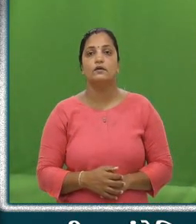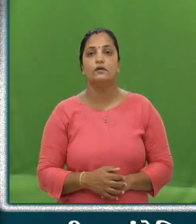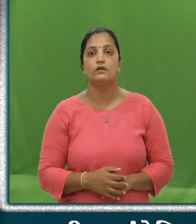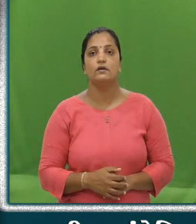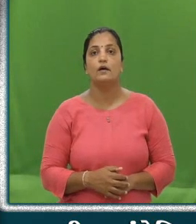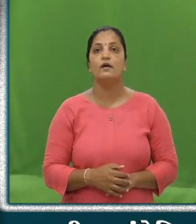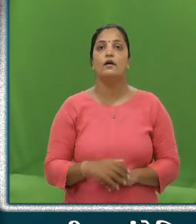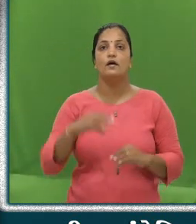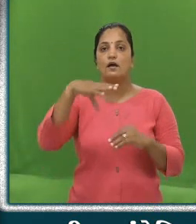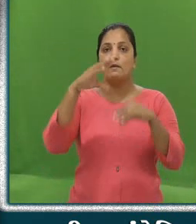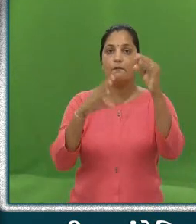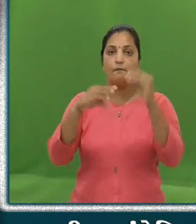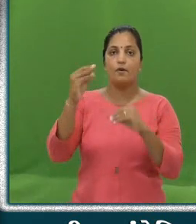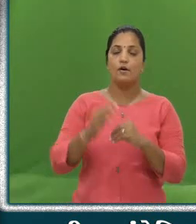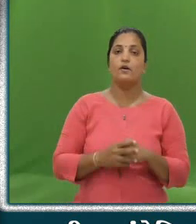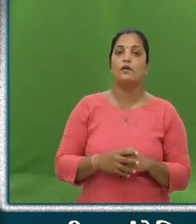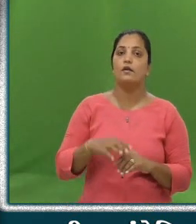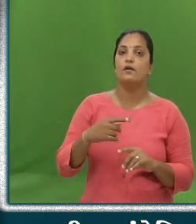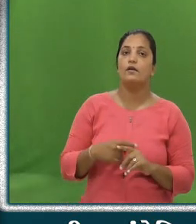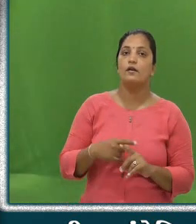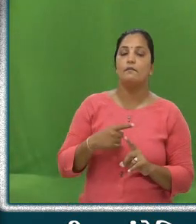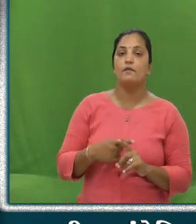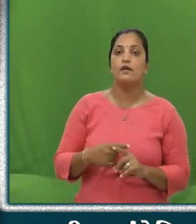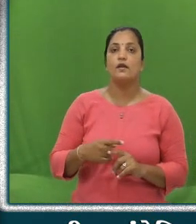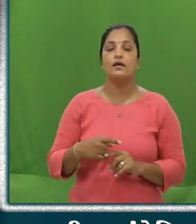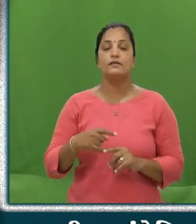ને, પર્ણનો કલર લીલો અને ભમરાનો કલર